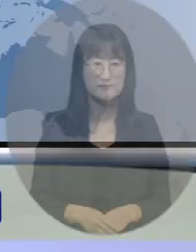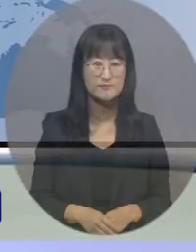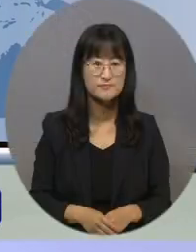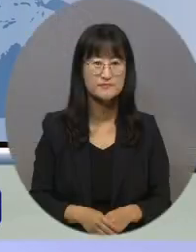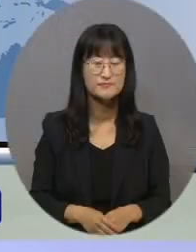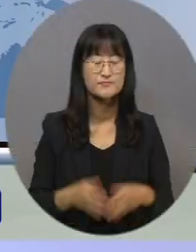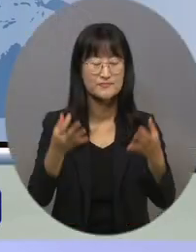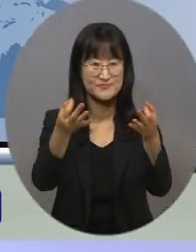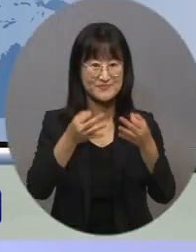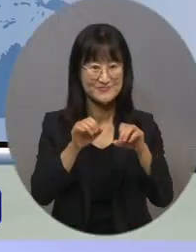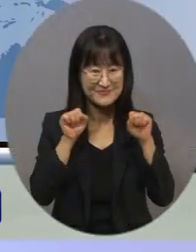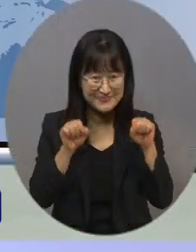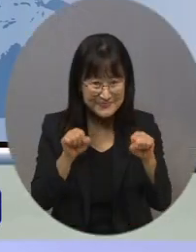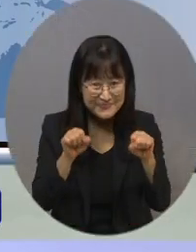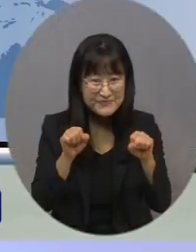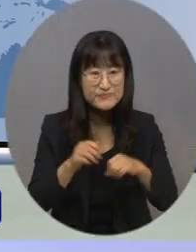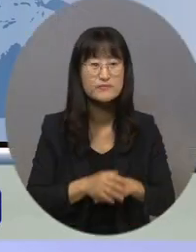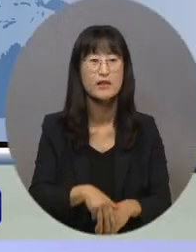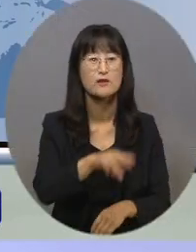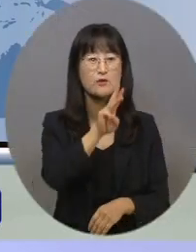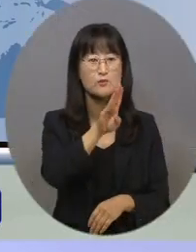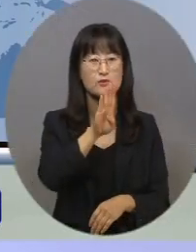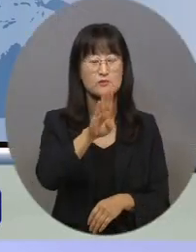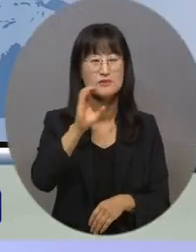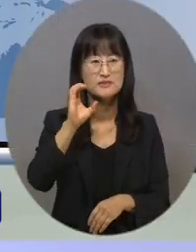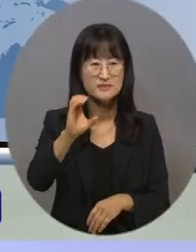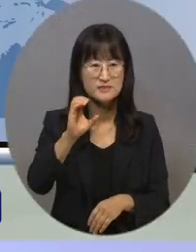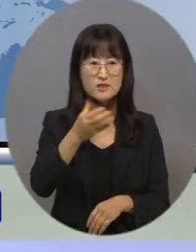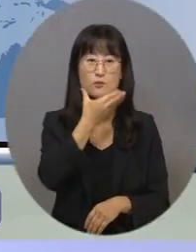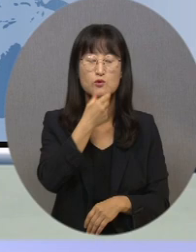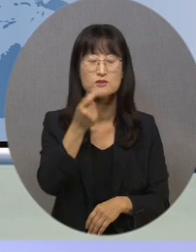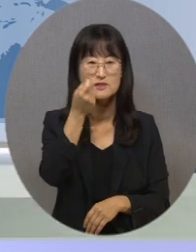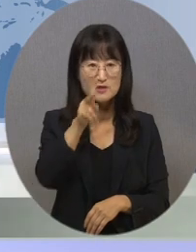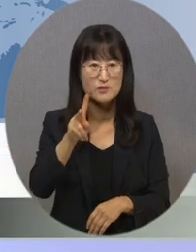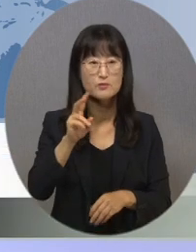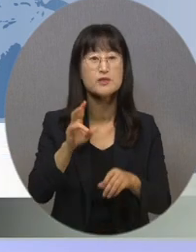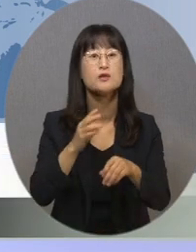시청자 여러분 안녕하십니까? WBC 복지TV 뉴스 24입니다.